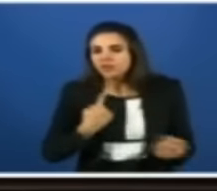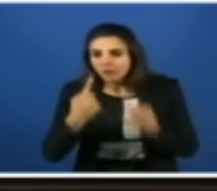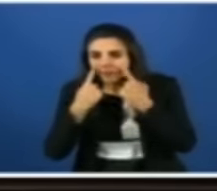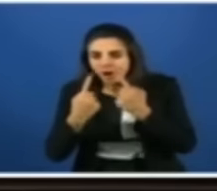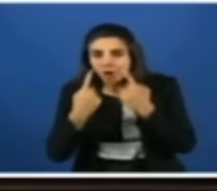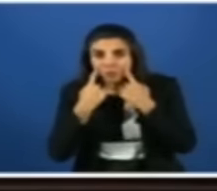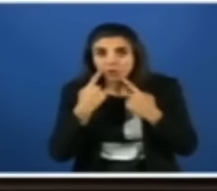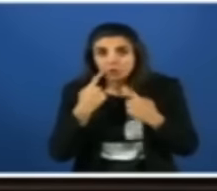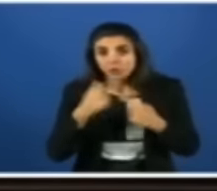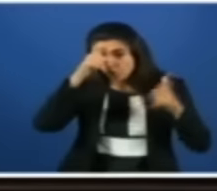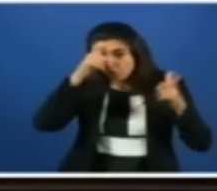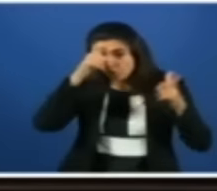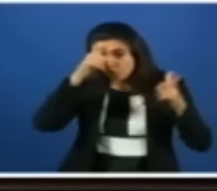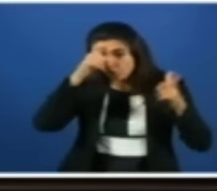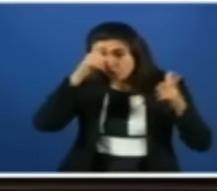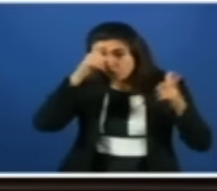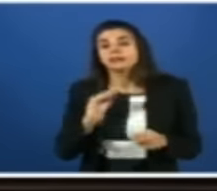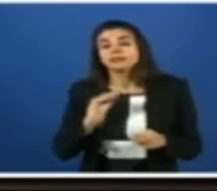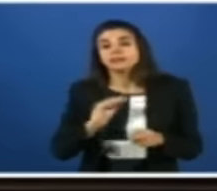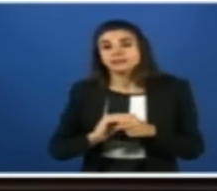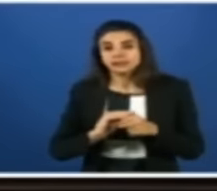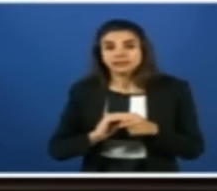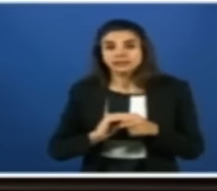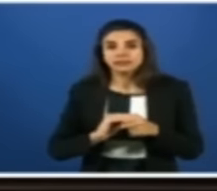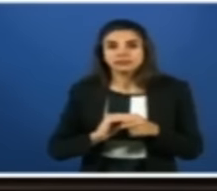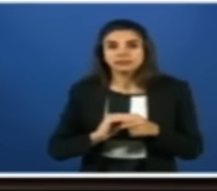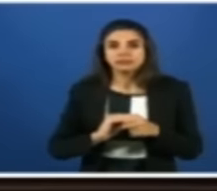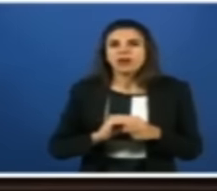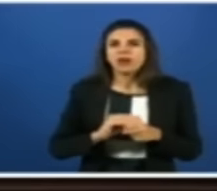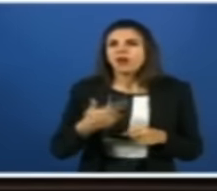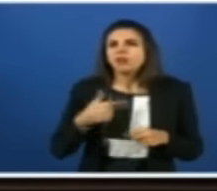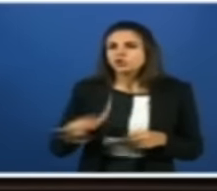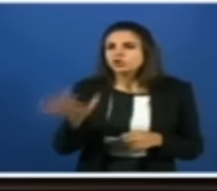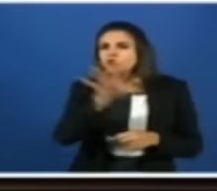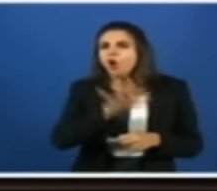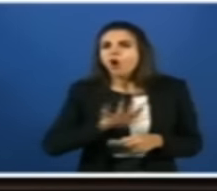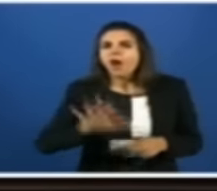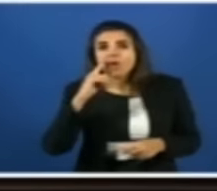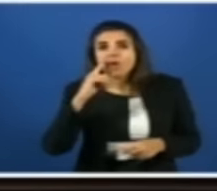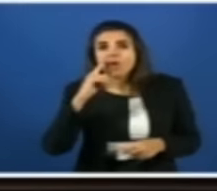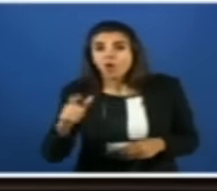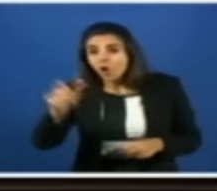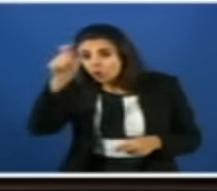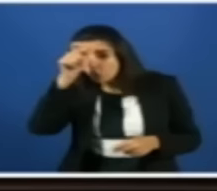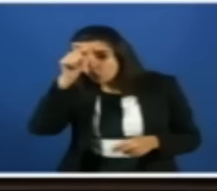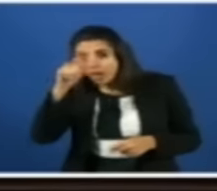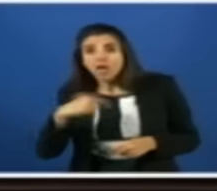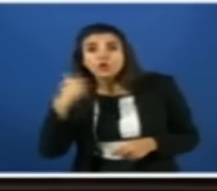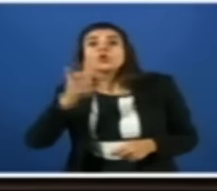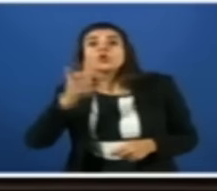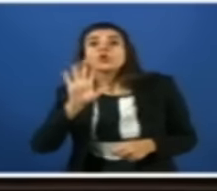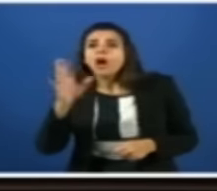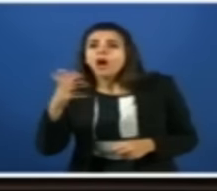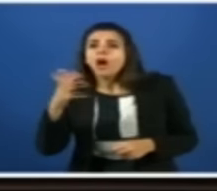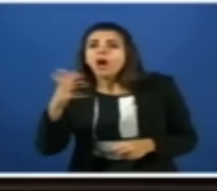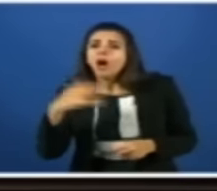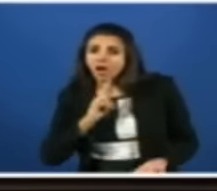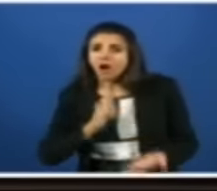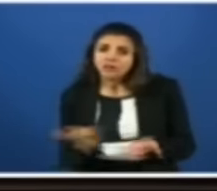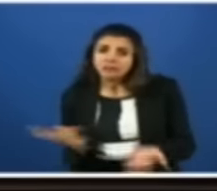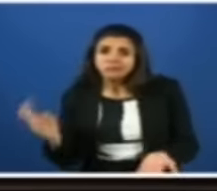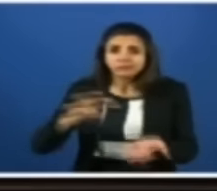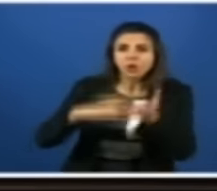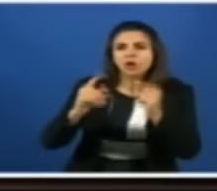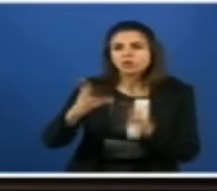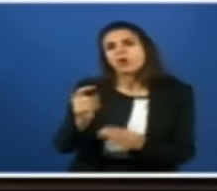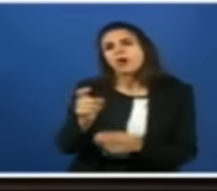Bu coğrafyada Türkiye'yi hesaba katmadan adım atanlar büyük bir